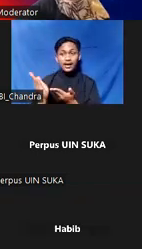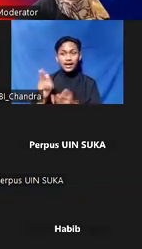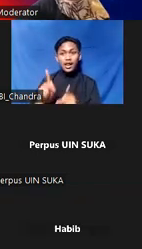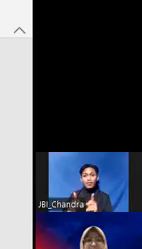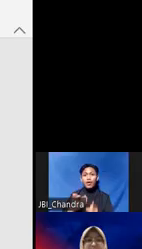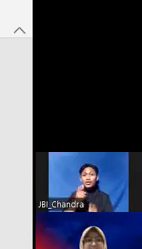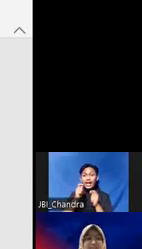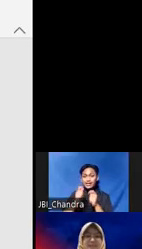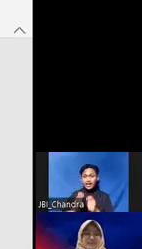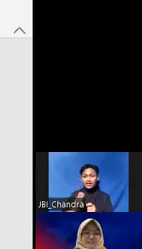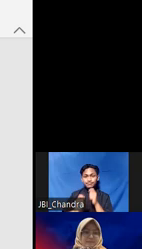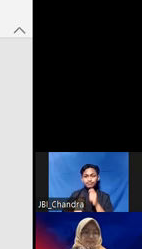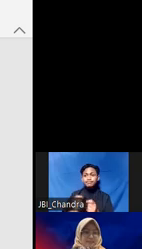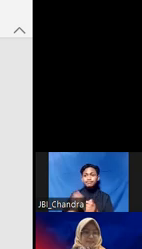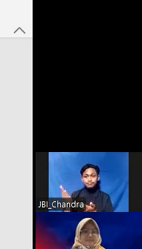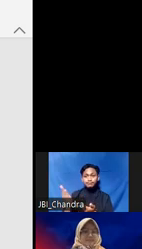oke